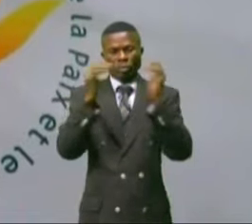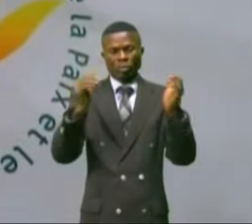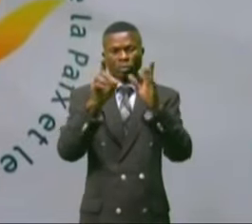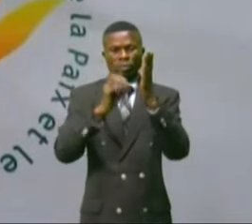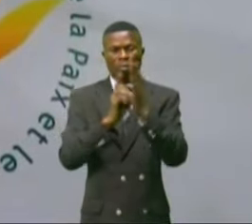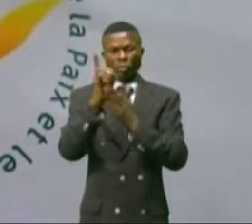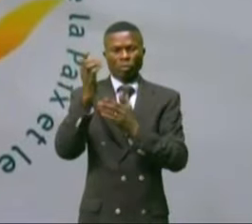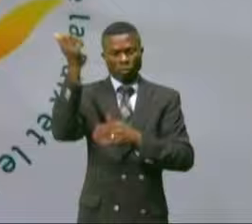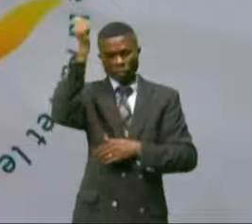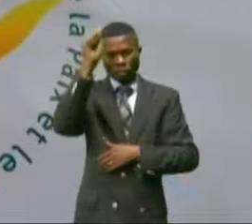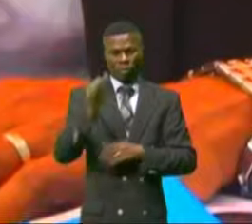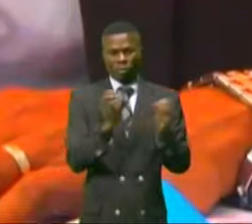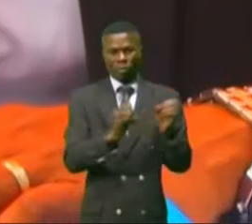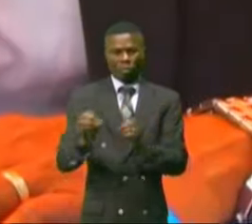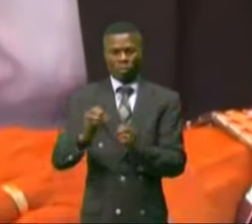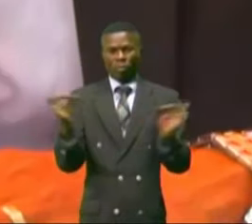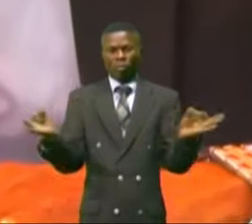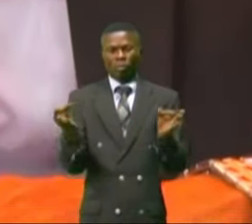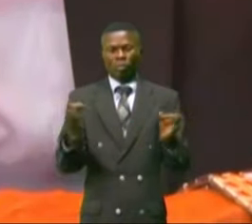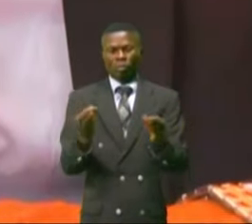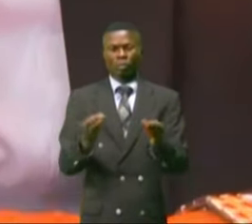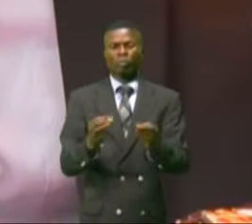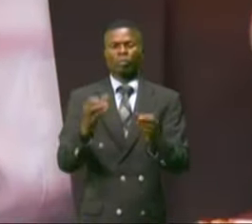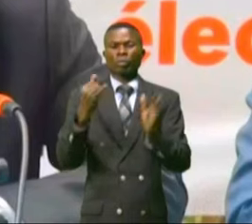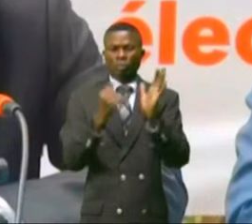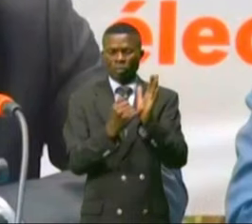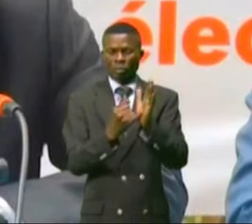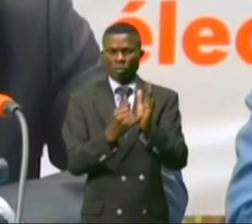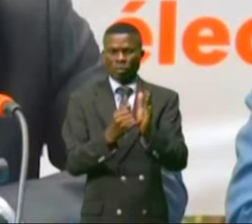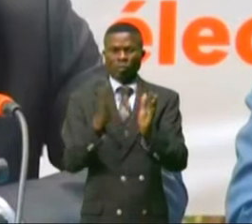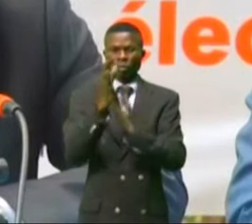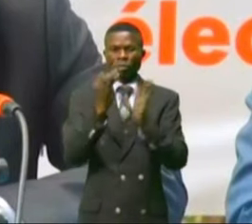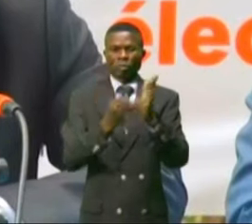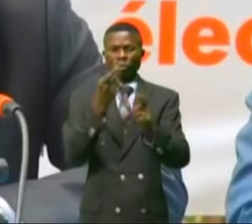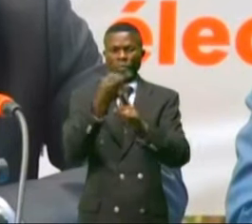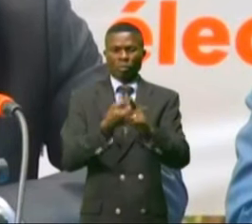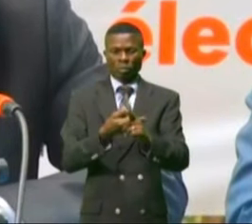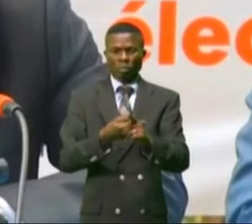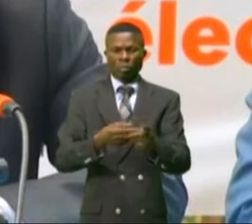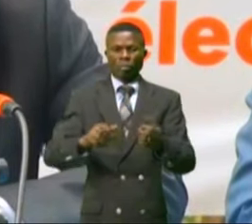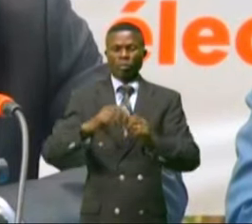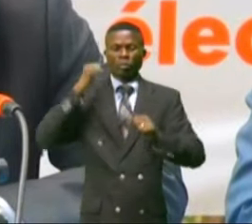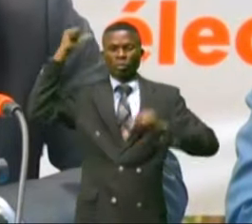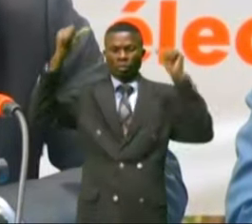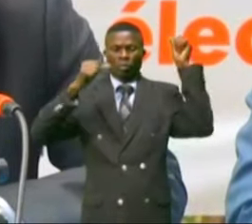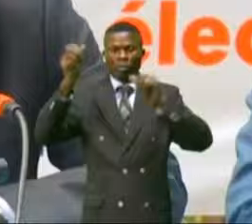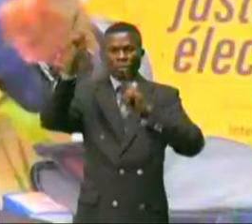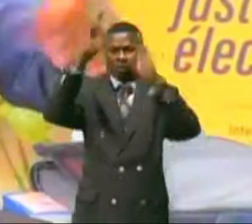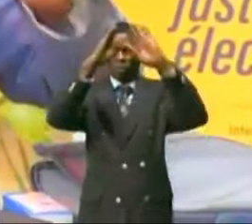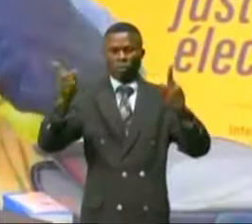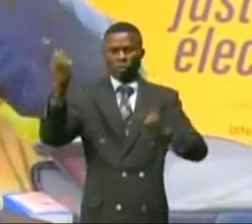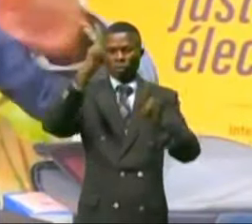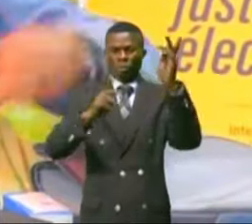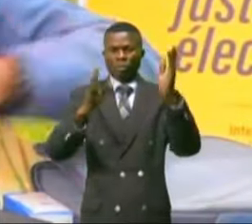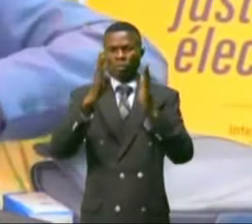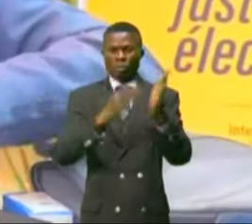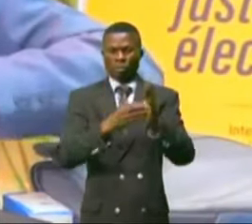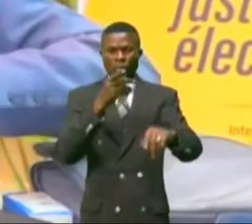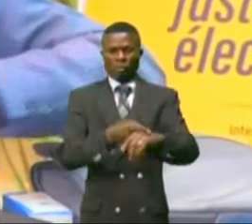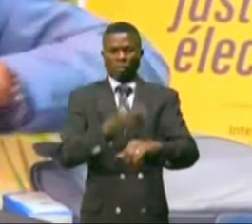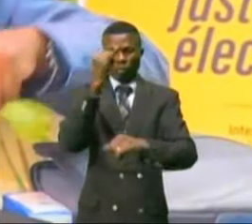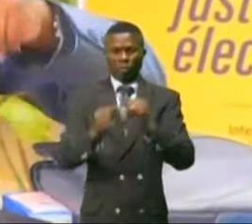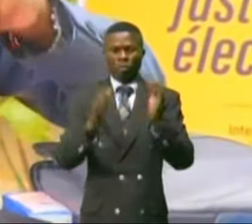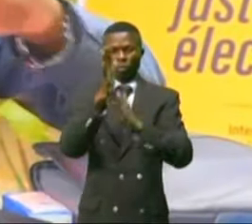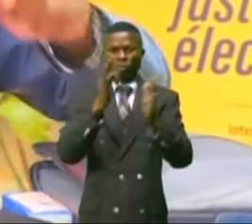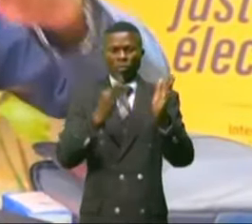en Afrique organise un grand colloque ce samedi 17 février 2024 dans la salle de spectacle du Palais du Peuple de 9h à 18h sous le